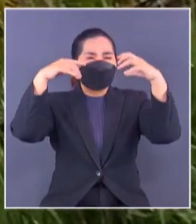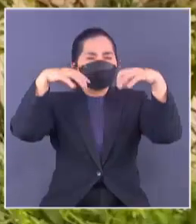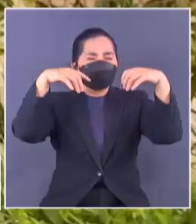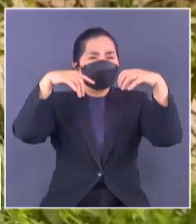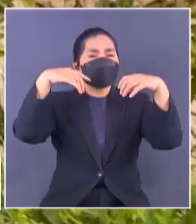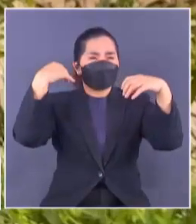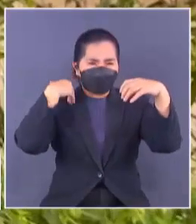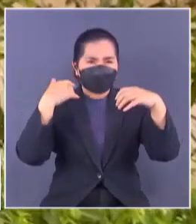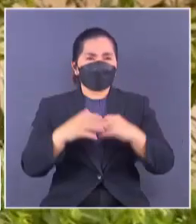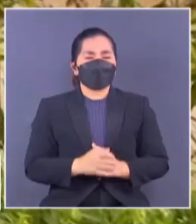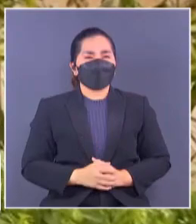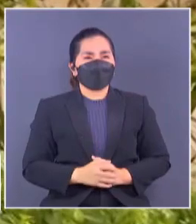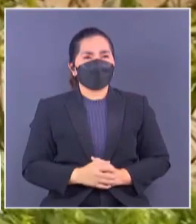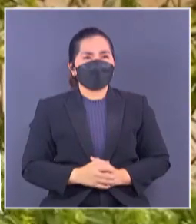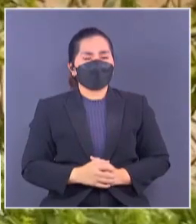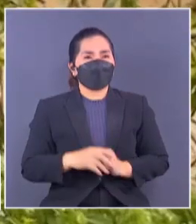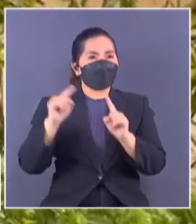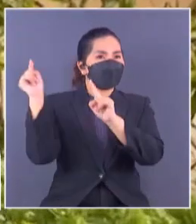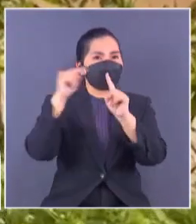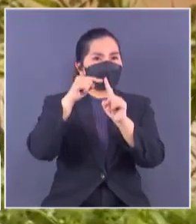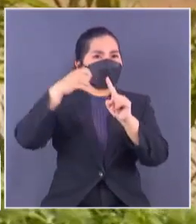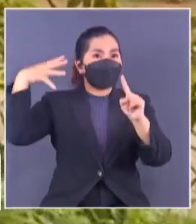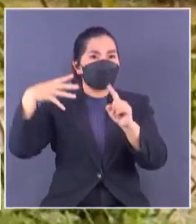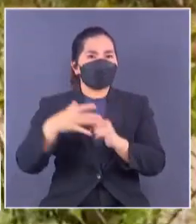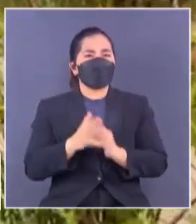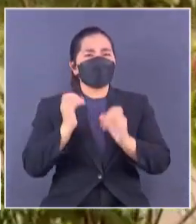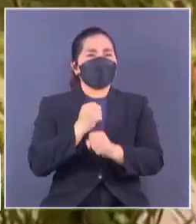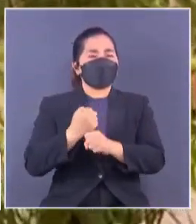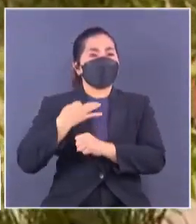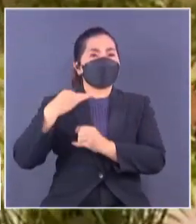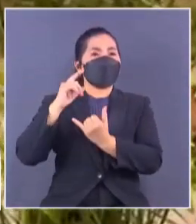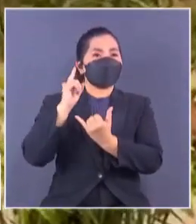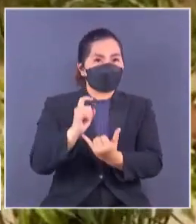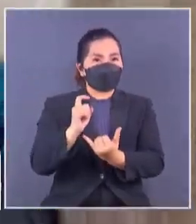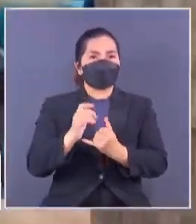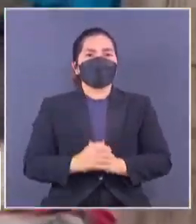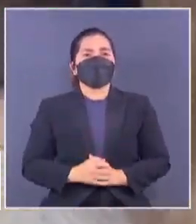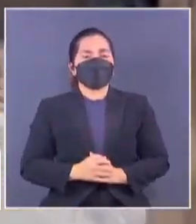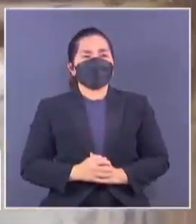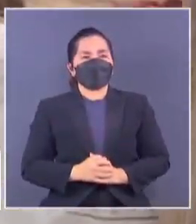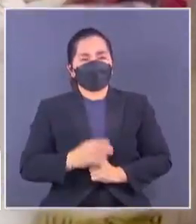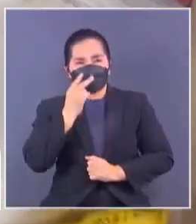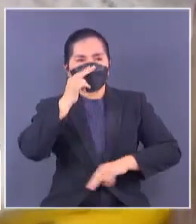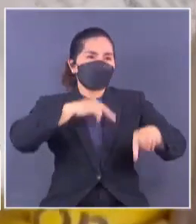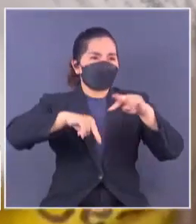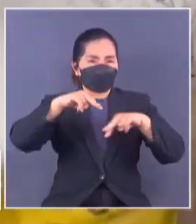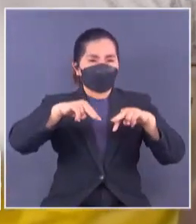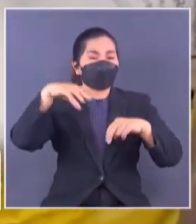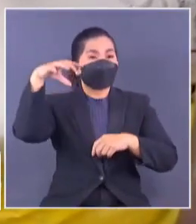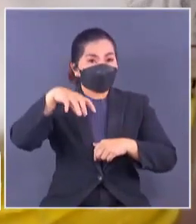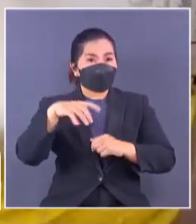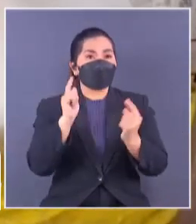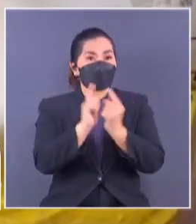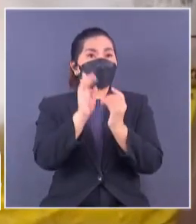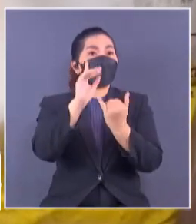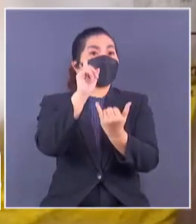ที่นี่แหละครับแล้วก็มีเหตุฟ้าผ่าเกิดขึ้นถูกอาสากู้ภัยเสียชีวิตนะฮะเจ้าหน้าที่เข้าไปตรวจสอบครับไปพบ